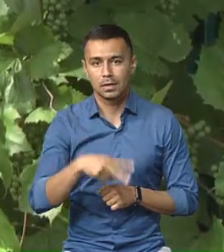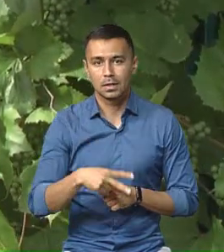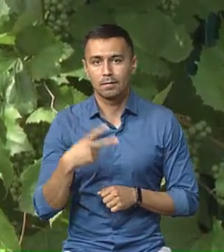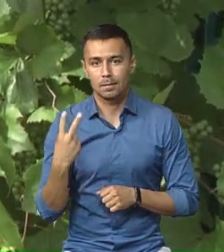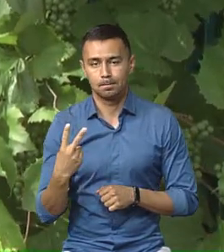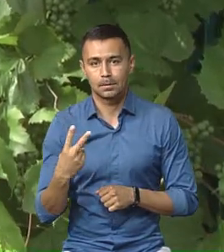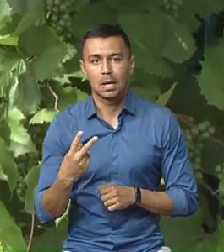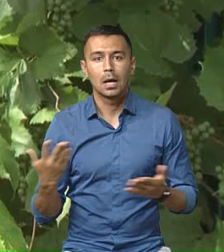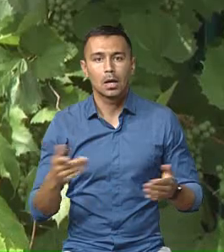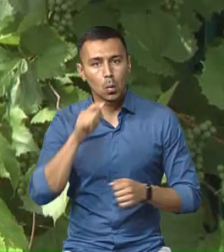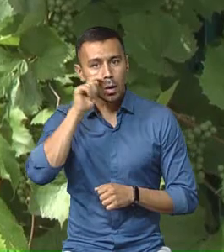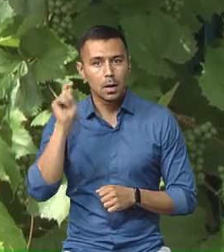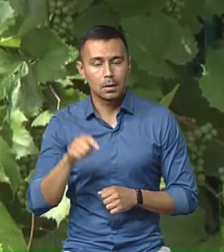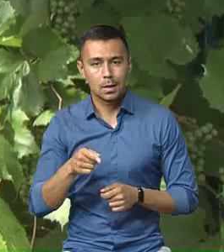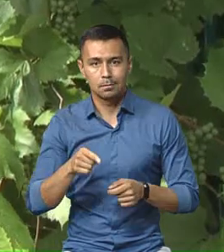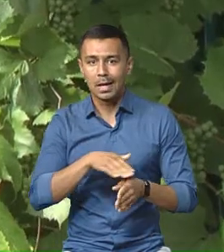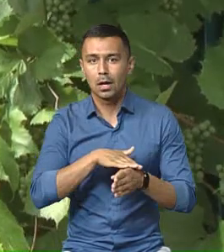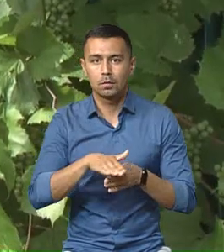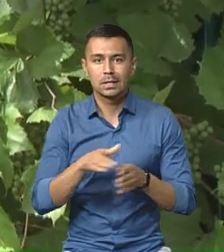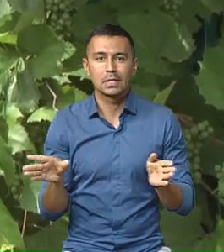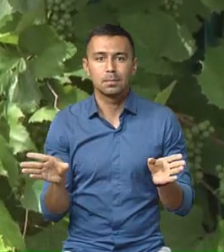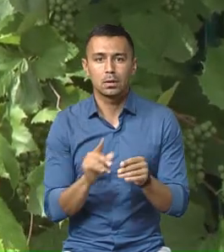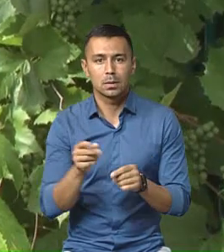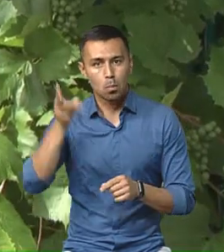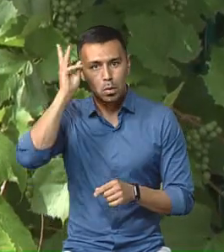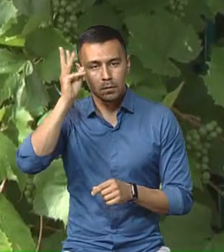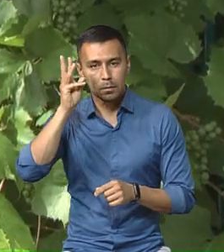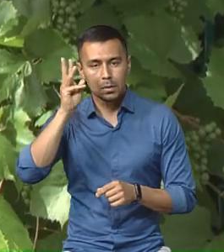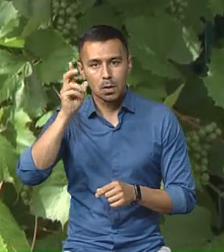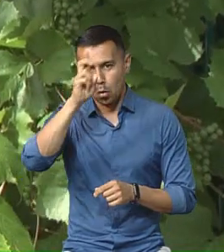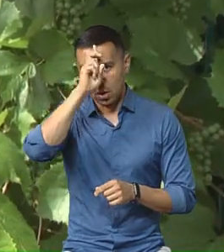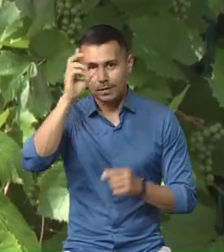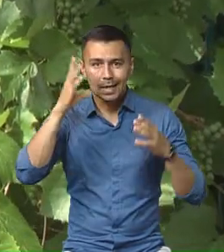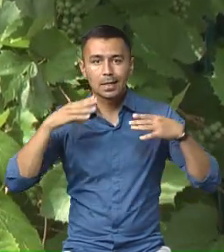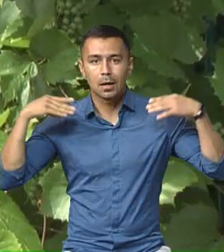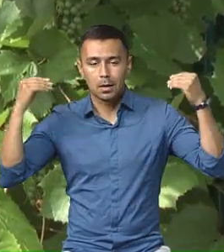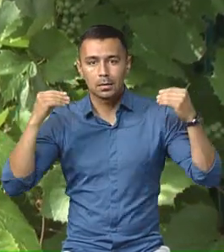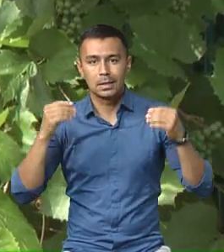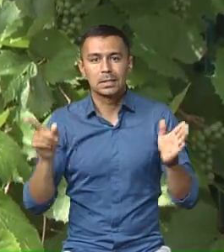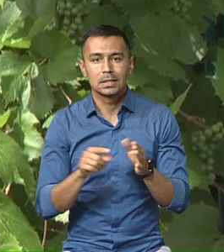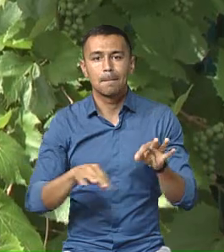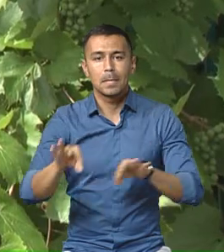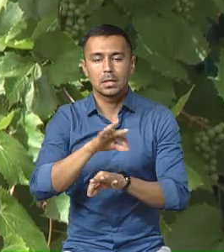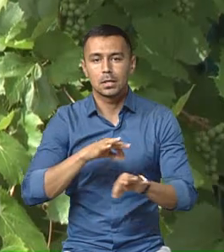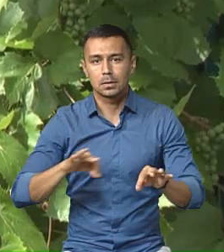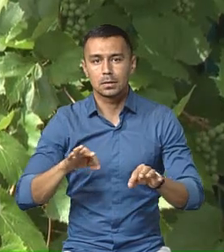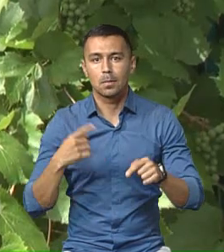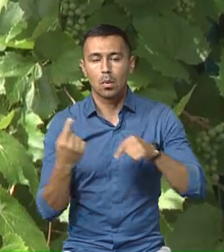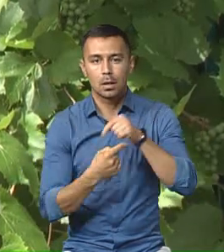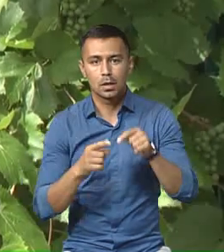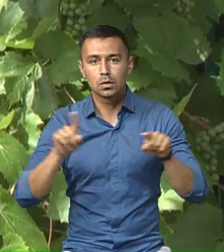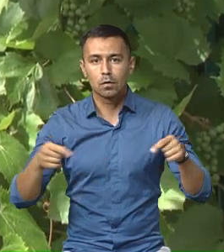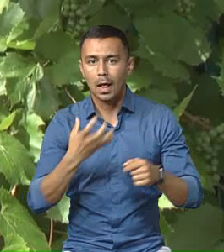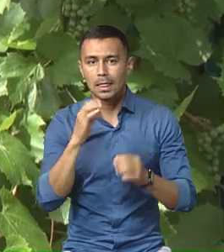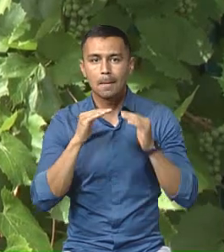України-2022», який Україна реалізовує спільно з посольством Королівства Нідерланди і з бізнес-проєктом на створення теплиць